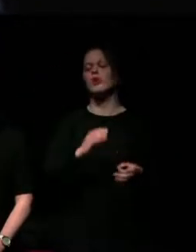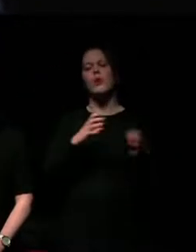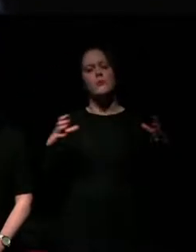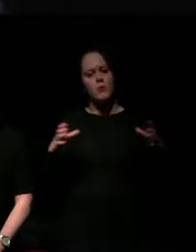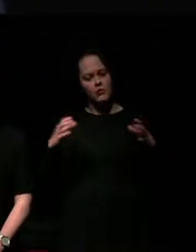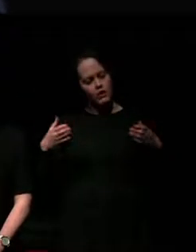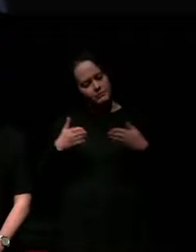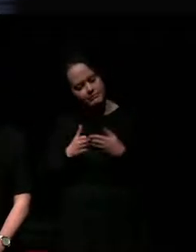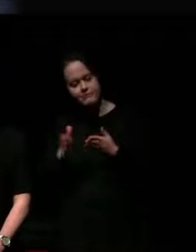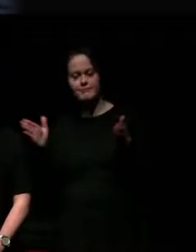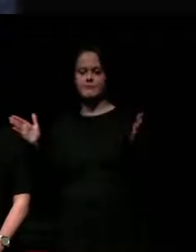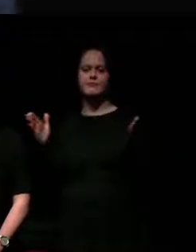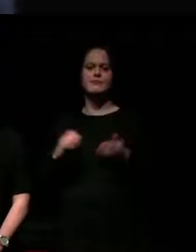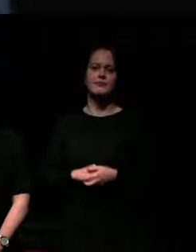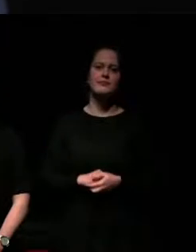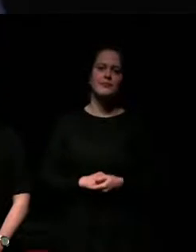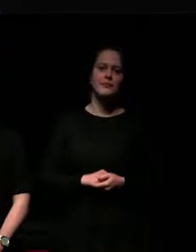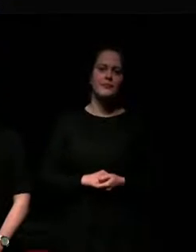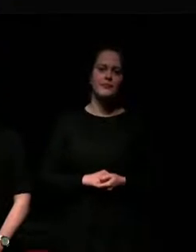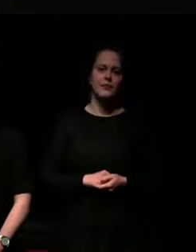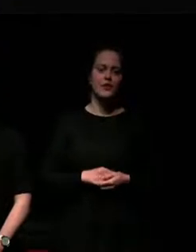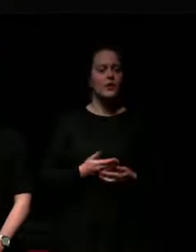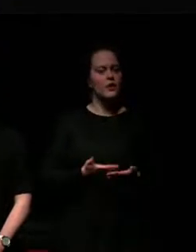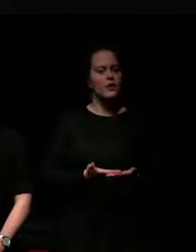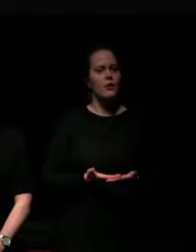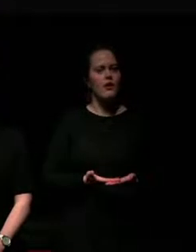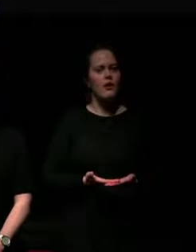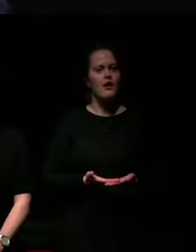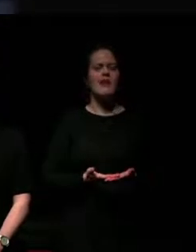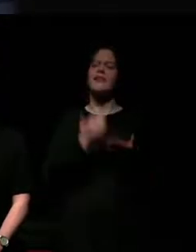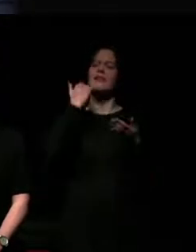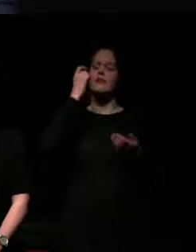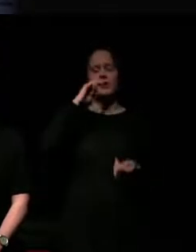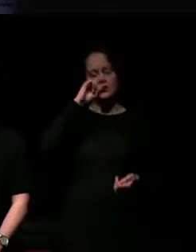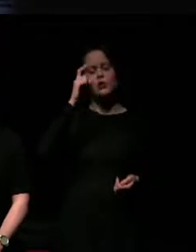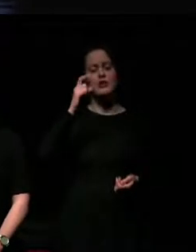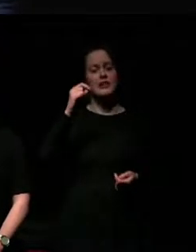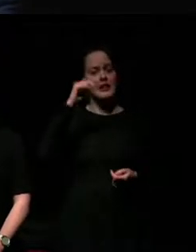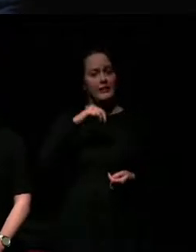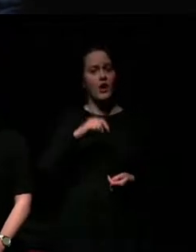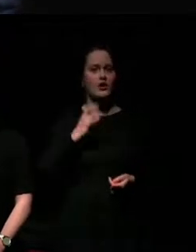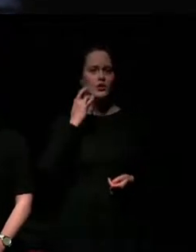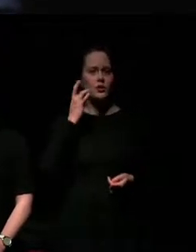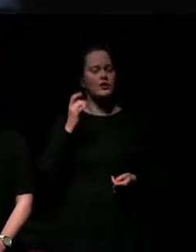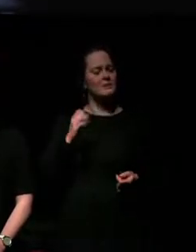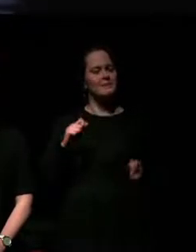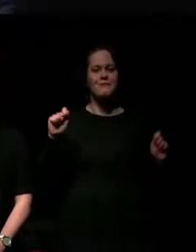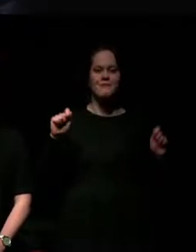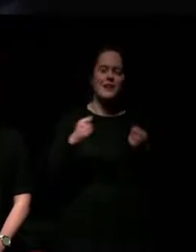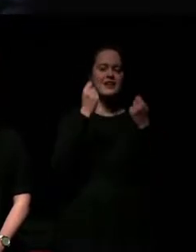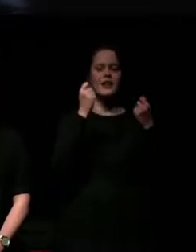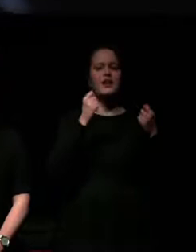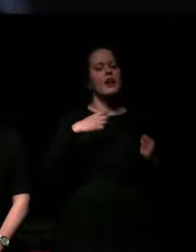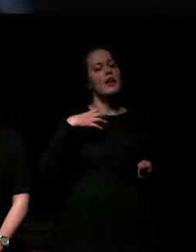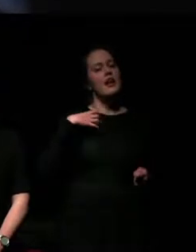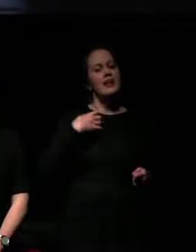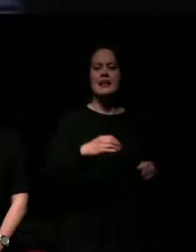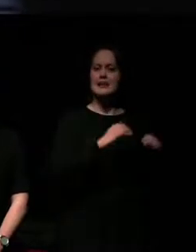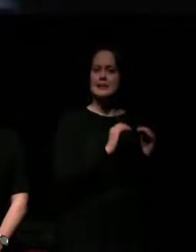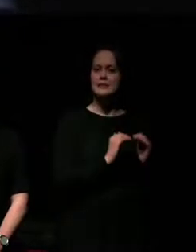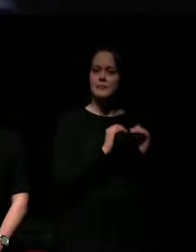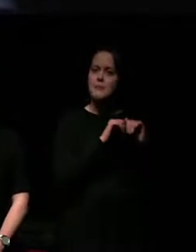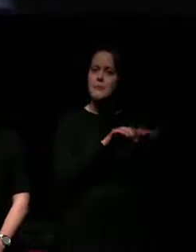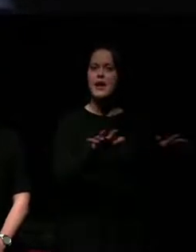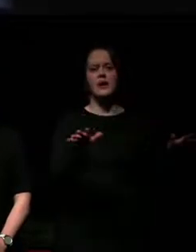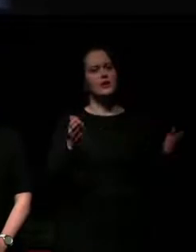oss. Og det er ganske lett å være stolt over dagen i dag, når den feires av riksmedier, av kommunen, av skoler,